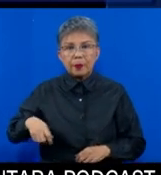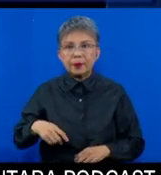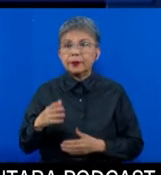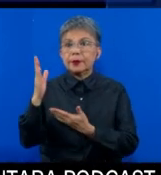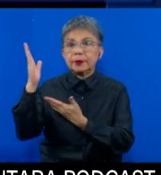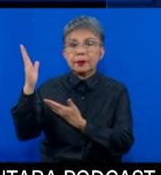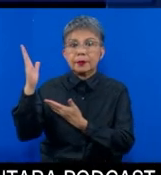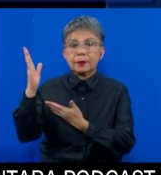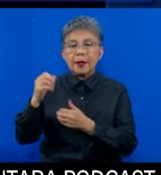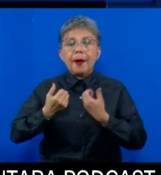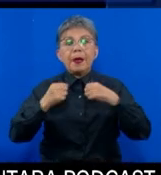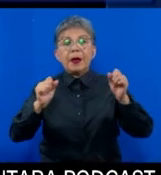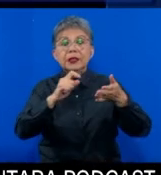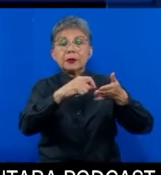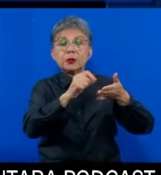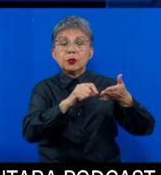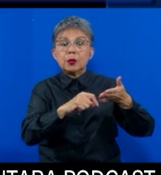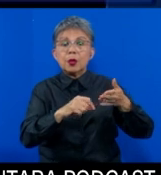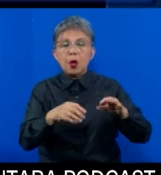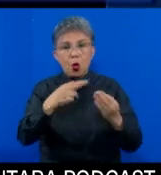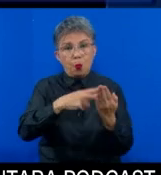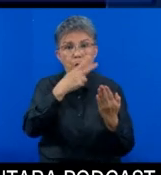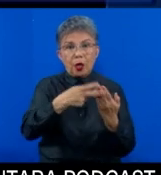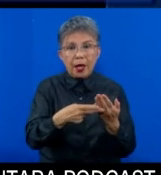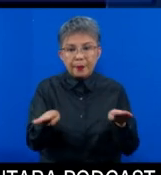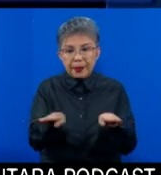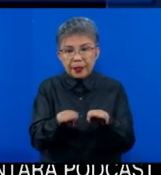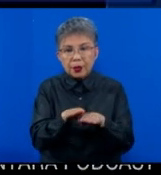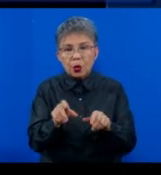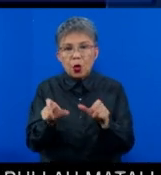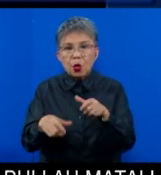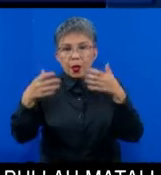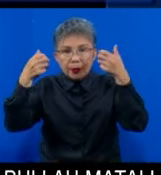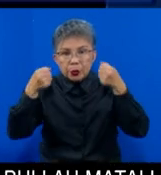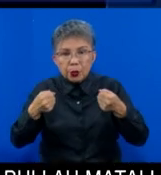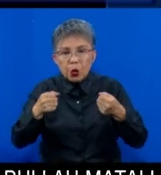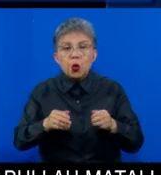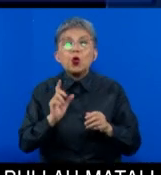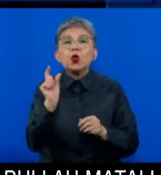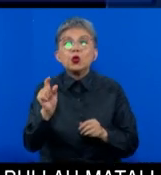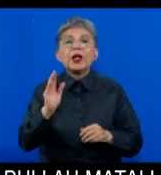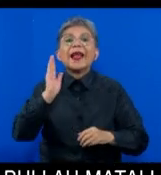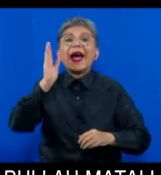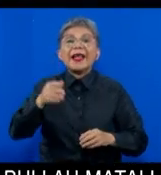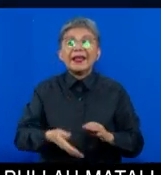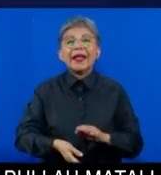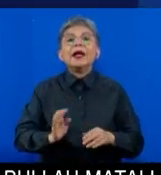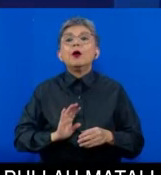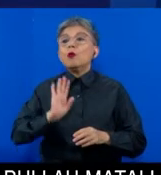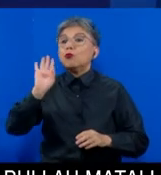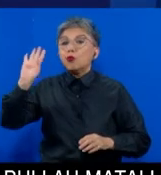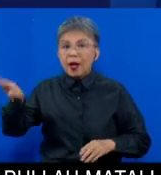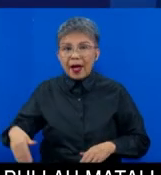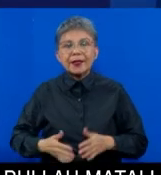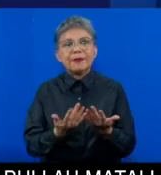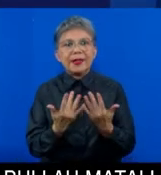disebutkan bebas bersyarat merupakan suatu program integrasi warga binaan dan anak untuk kembali ke masyarakat setelah memenuhi persyaratan yang